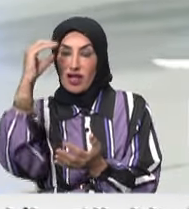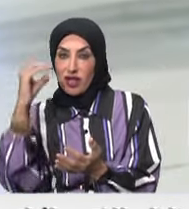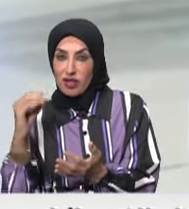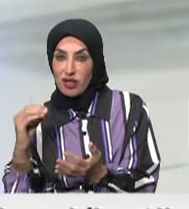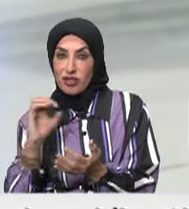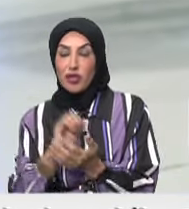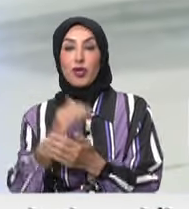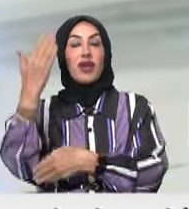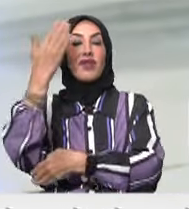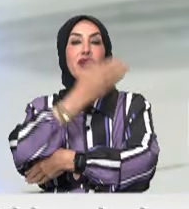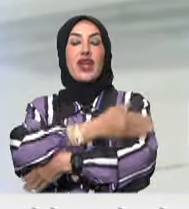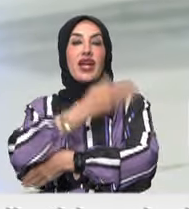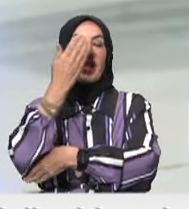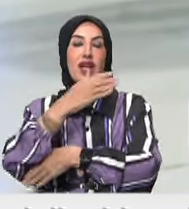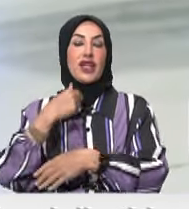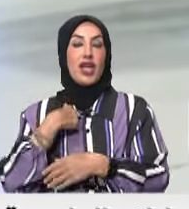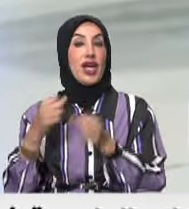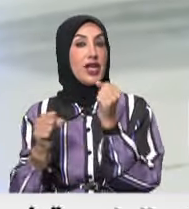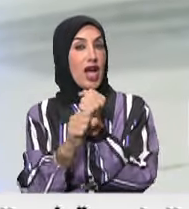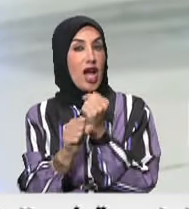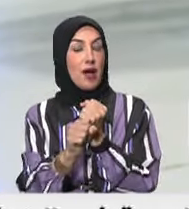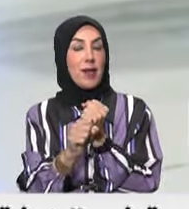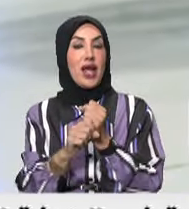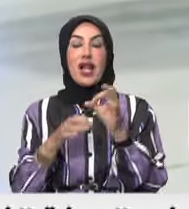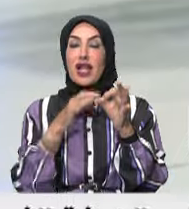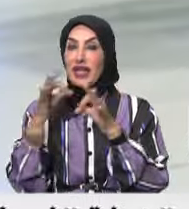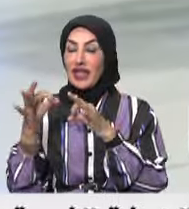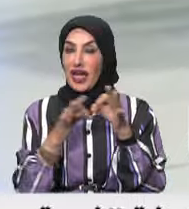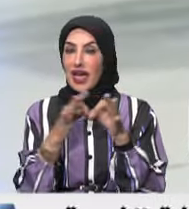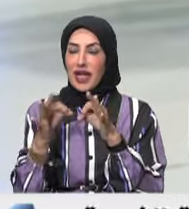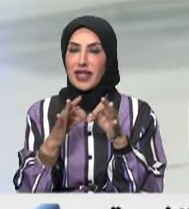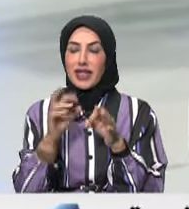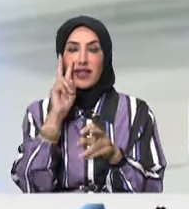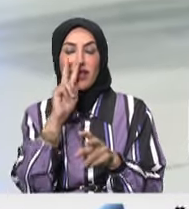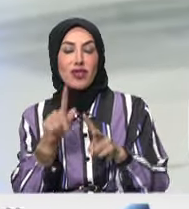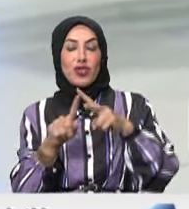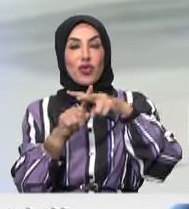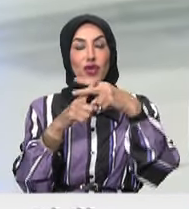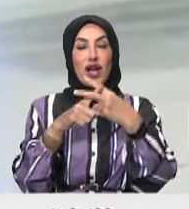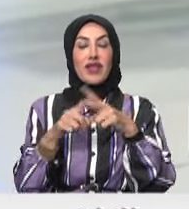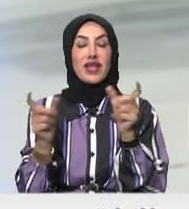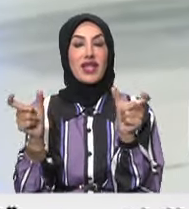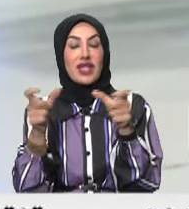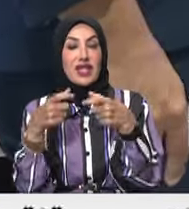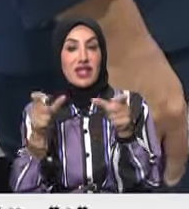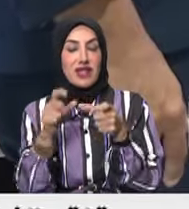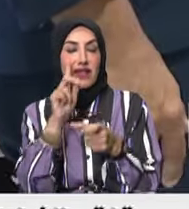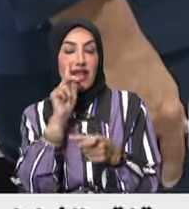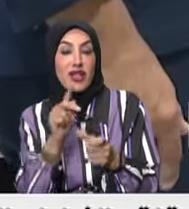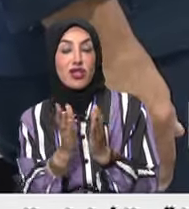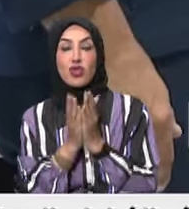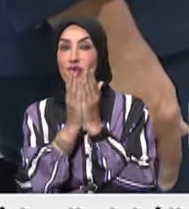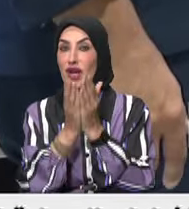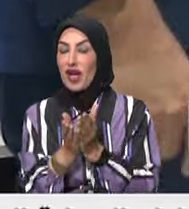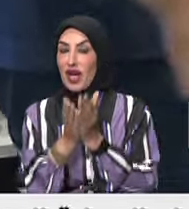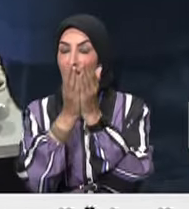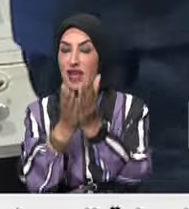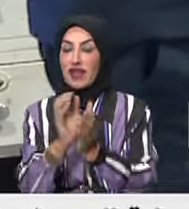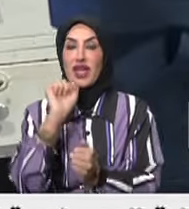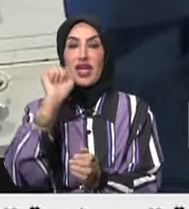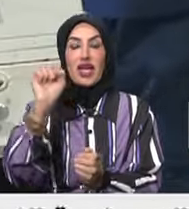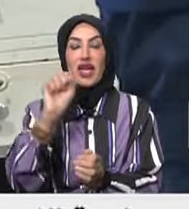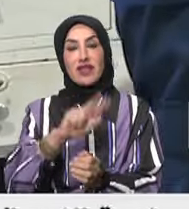الخيران دورنا كمهندس بالاداره الفنيه هو صيانه واصلاح اي قطعه بحريه سواء كانت بالبحر او